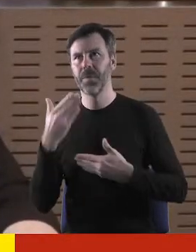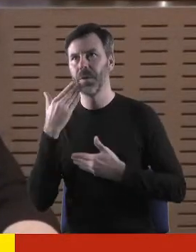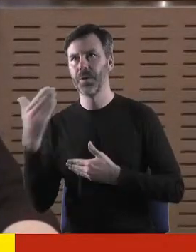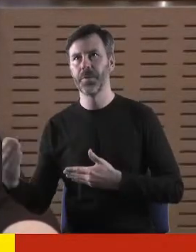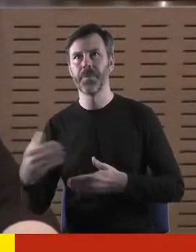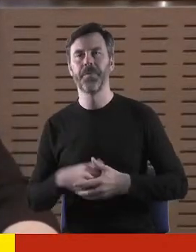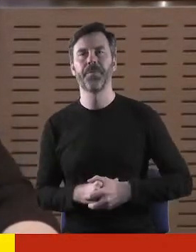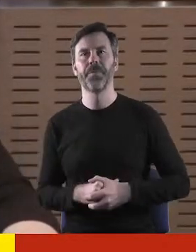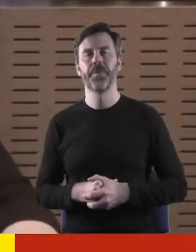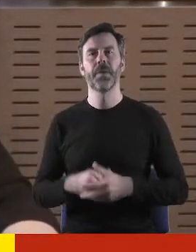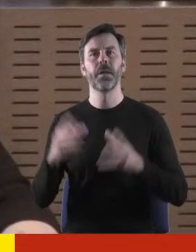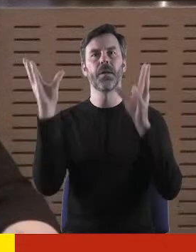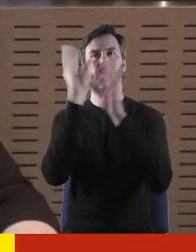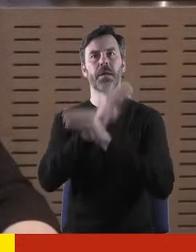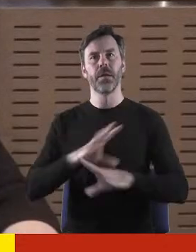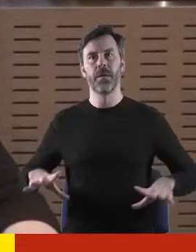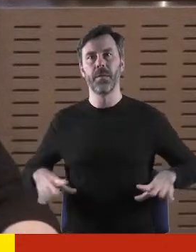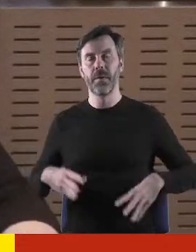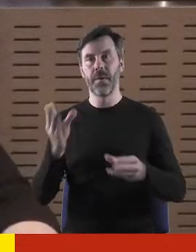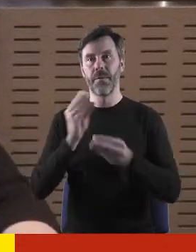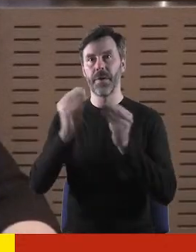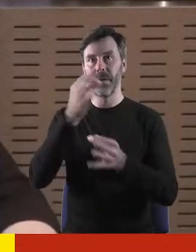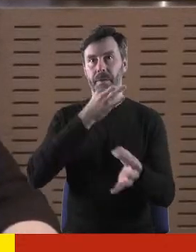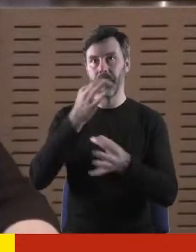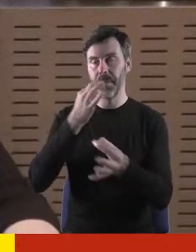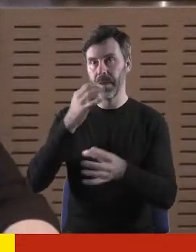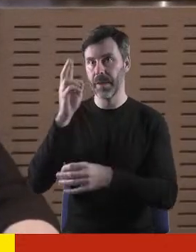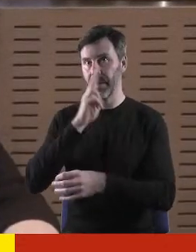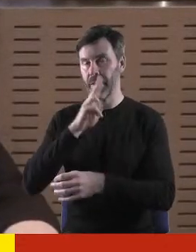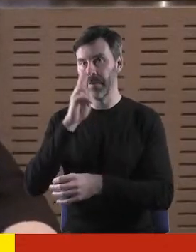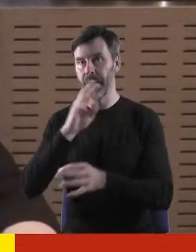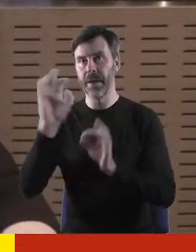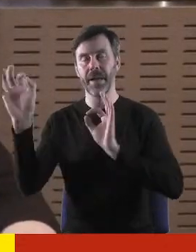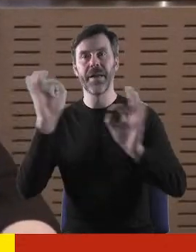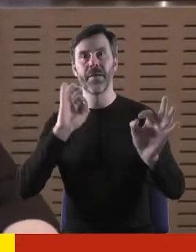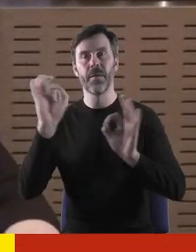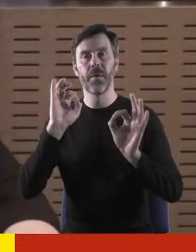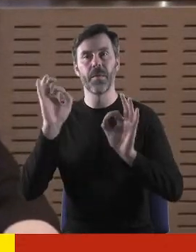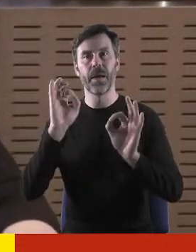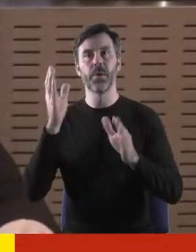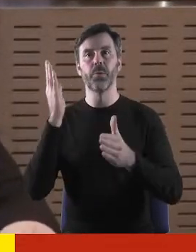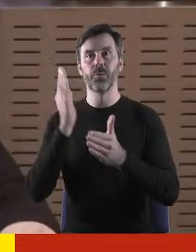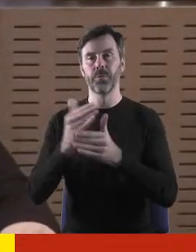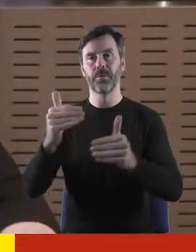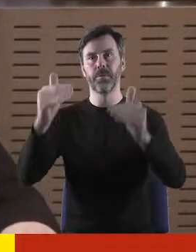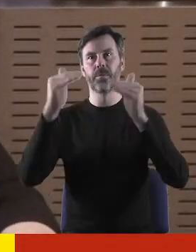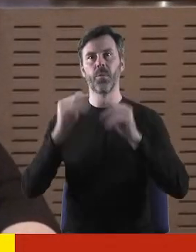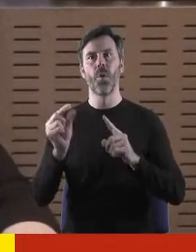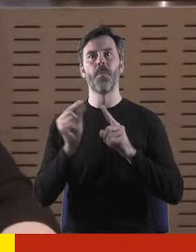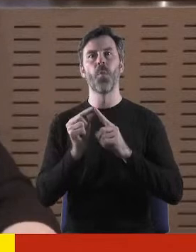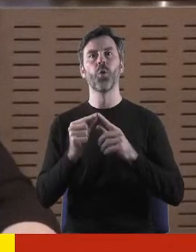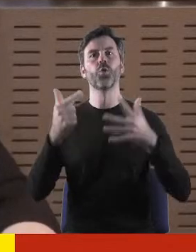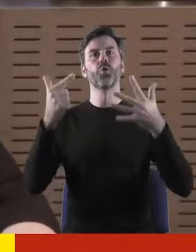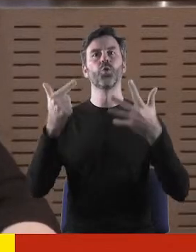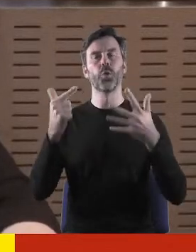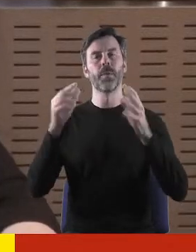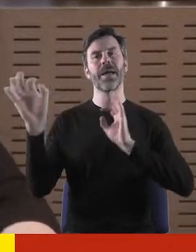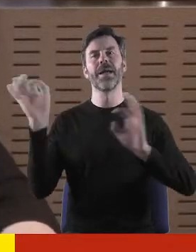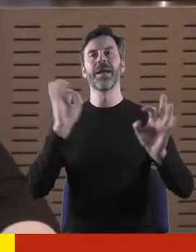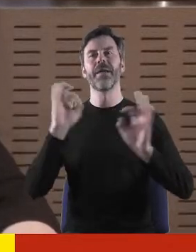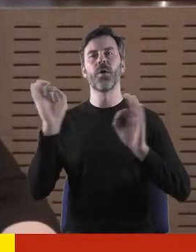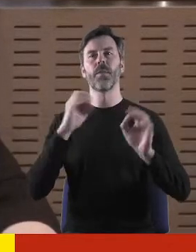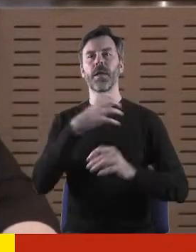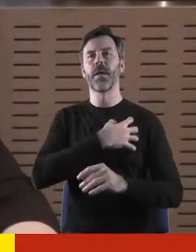Dziękuję bardzo, szanowni państwo. Nie widzę więcej pytań do przedstawionej informacji. Przechodzimy zatem do punktu 7. To jest informacja